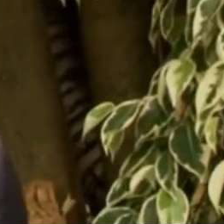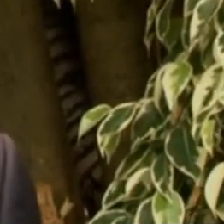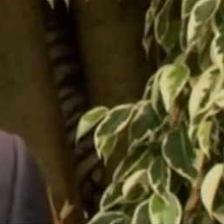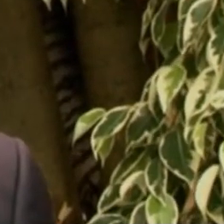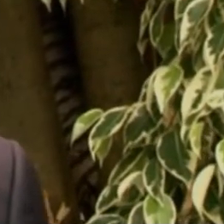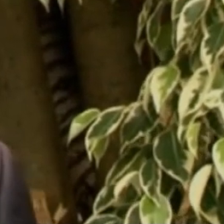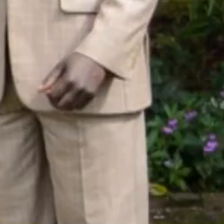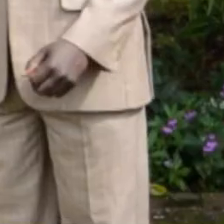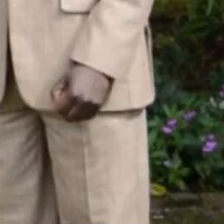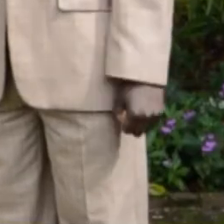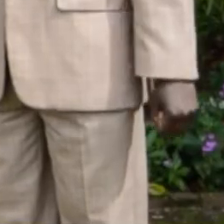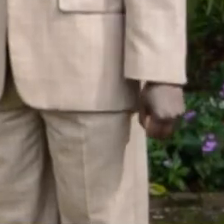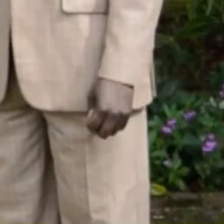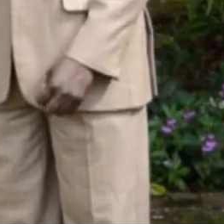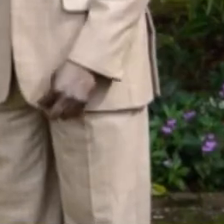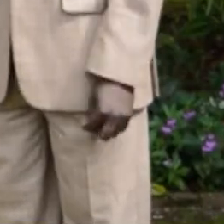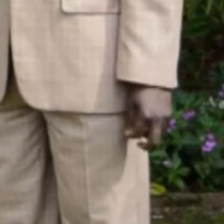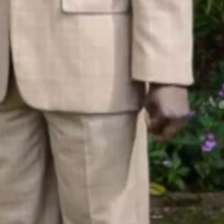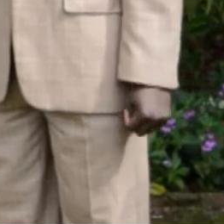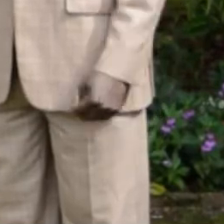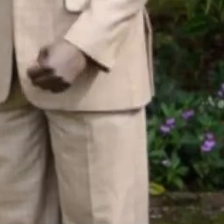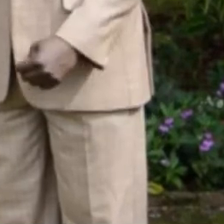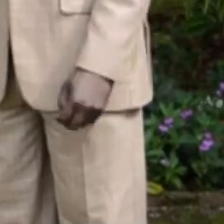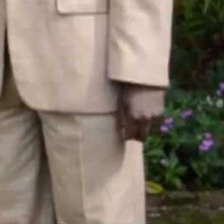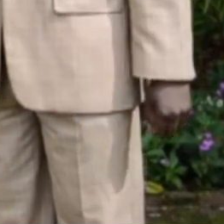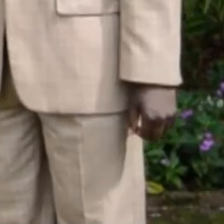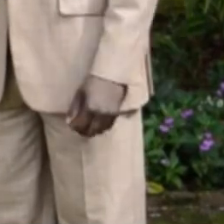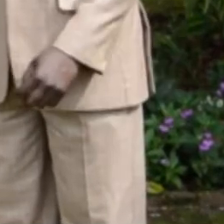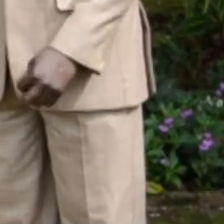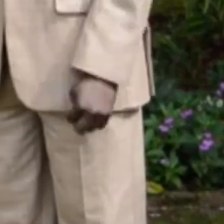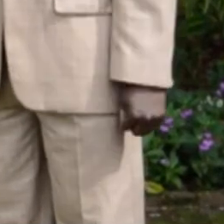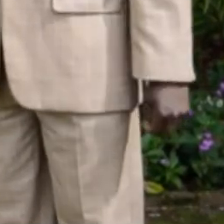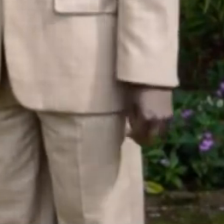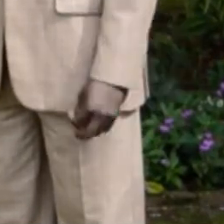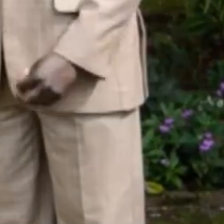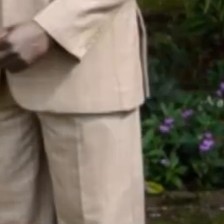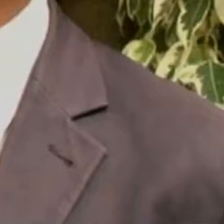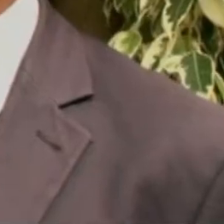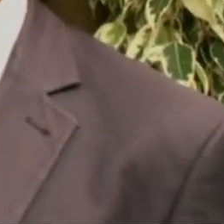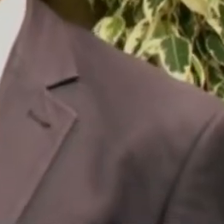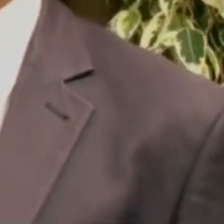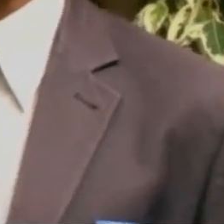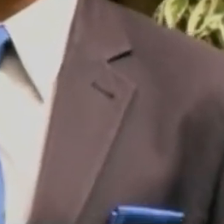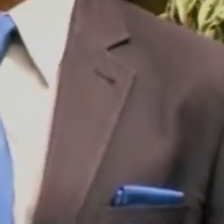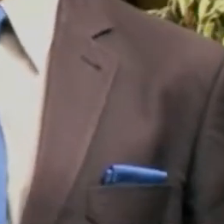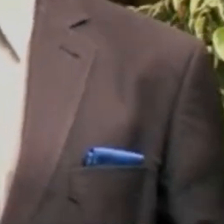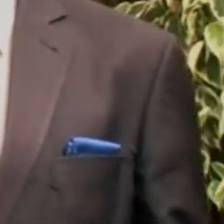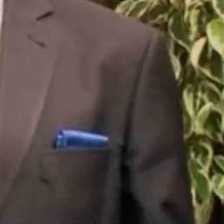yakewo. Apo wasarudzwi wanosangana kumushako